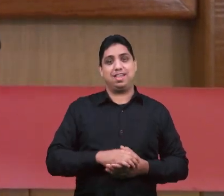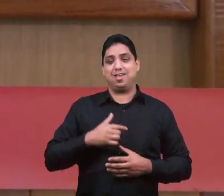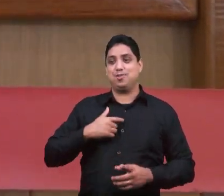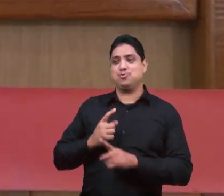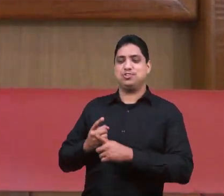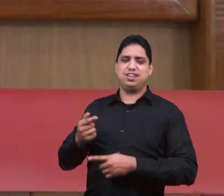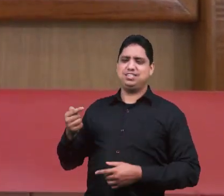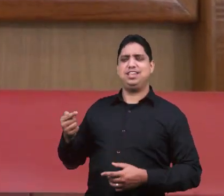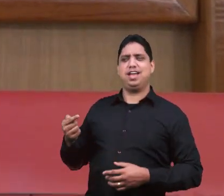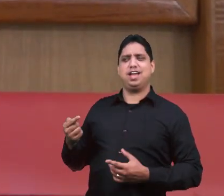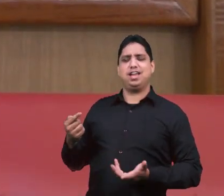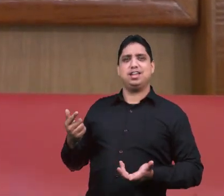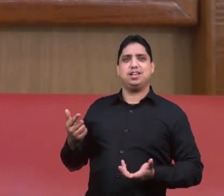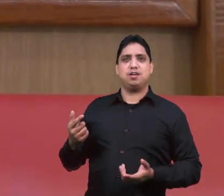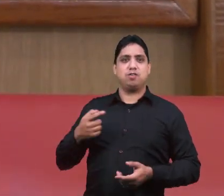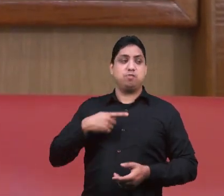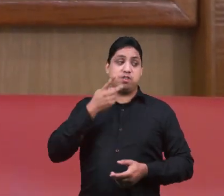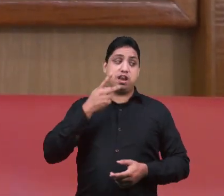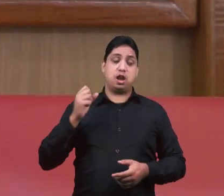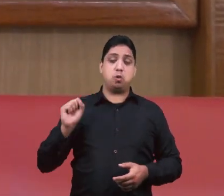8 minutes. Bon.